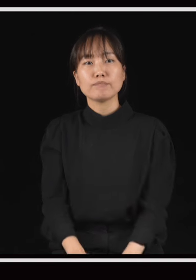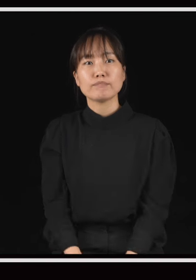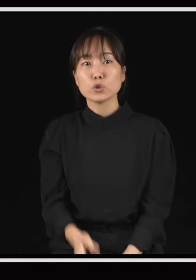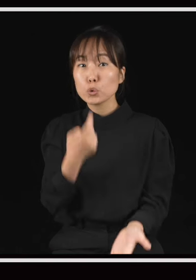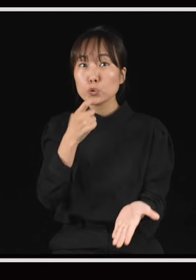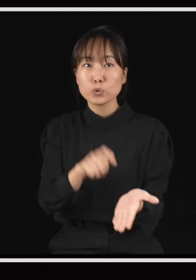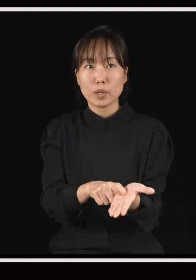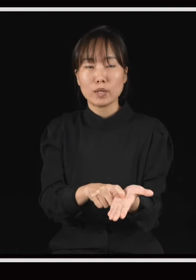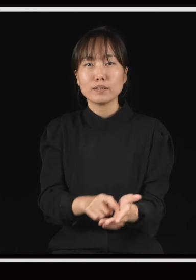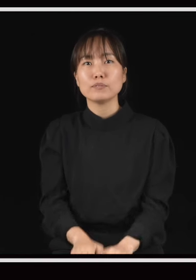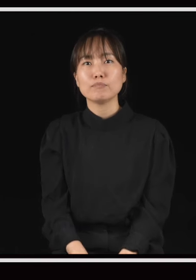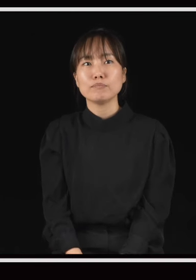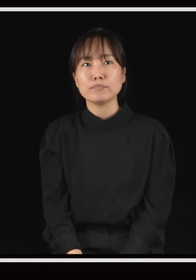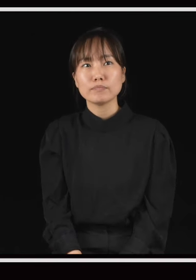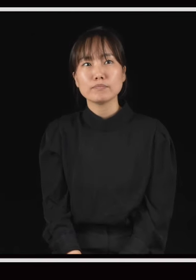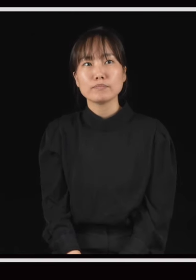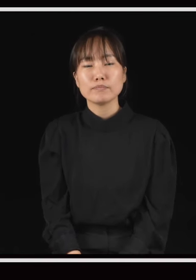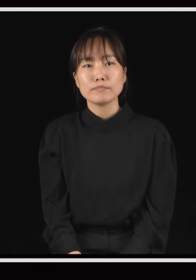되게 쉬워요.